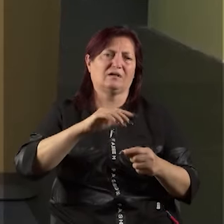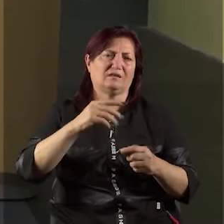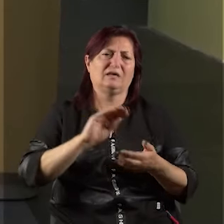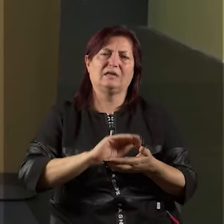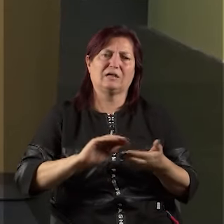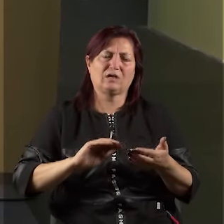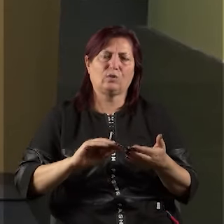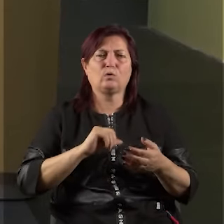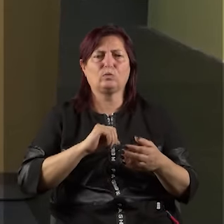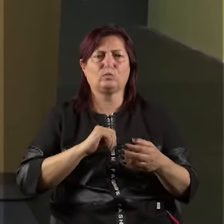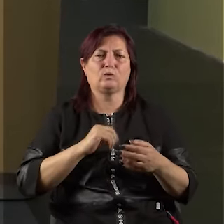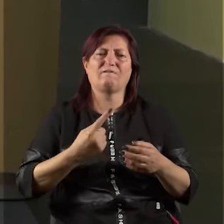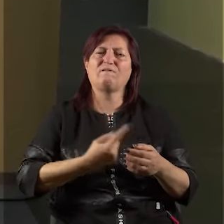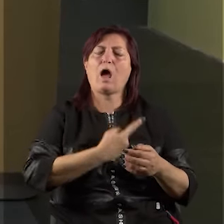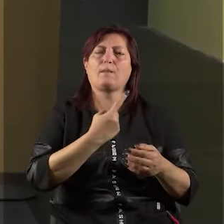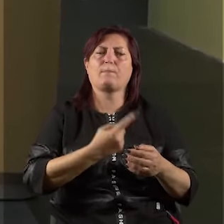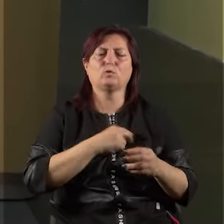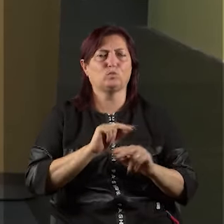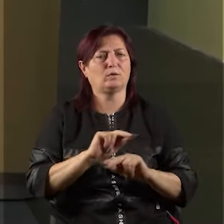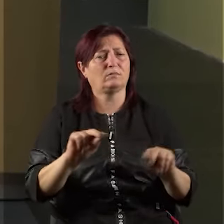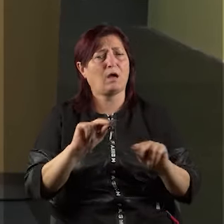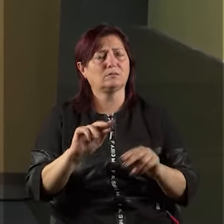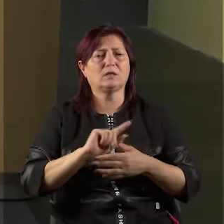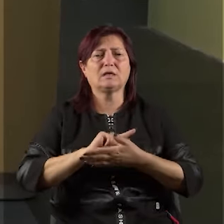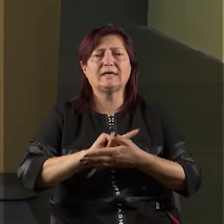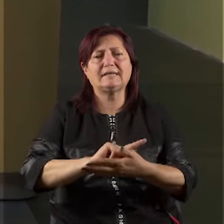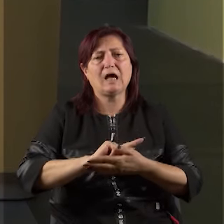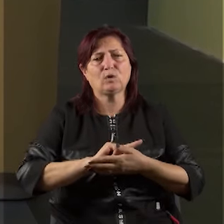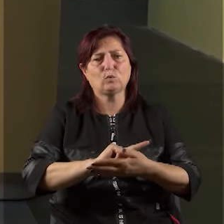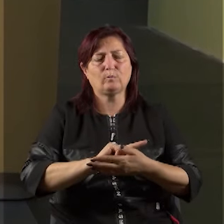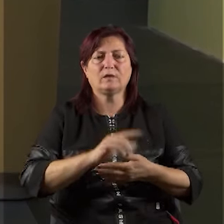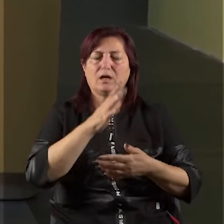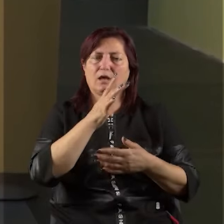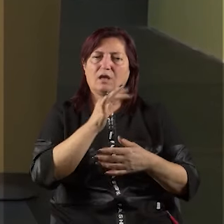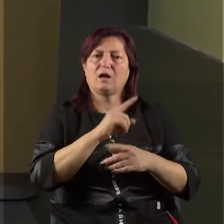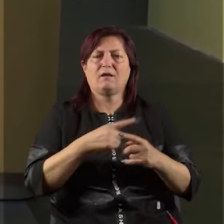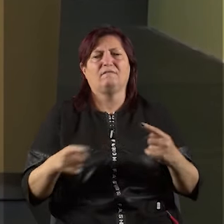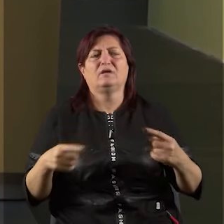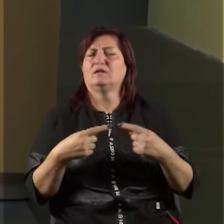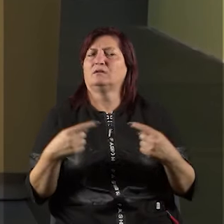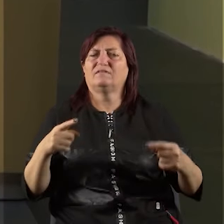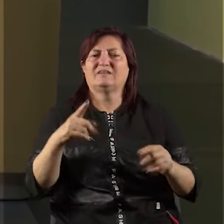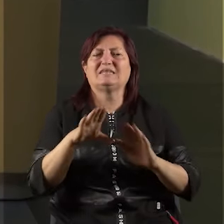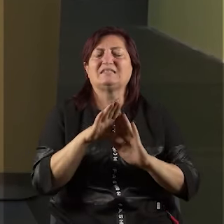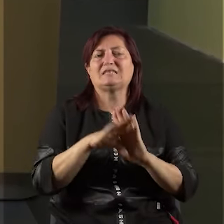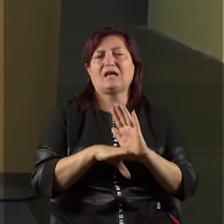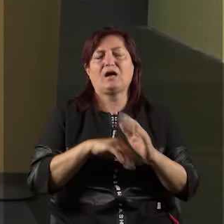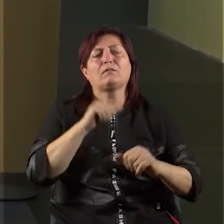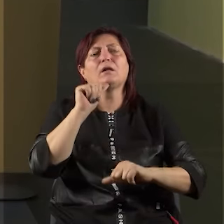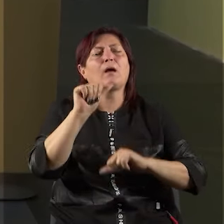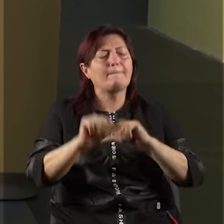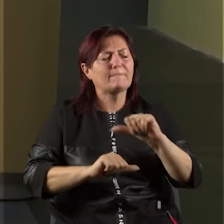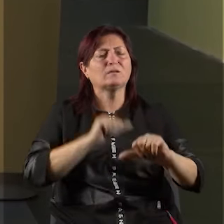ենք վարպետության դասեր, քննարկումներ և այլն, այսպիսի ծրագիր ամեն տարի